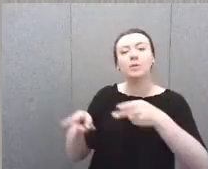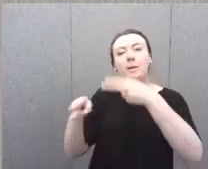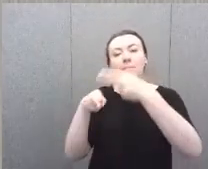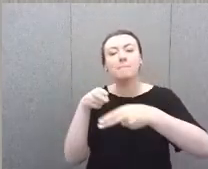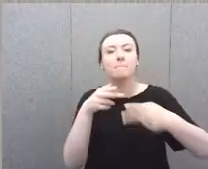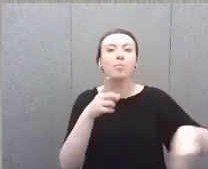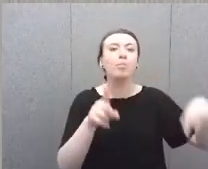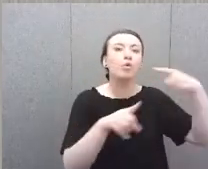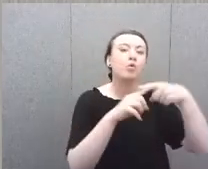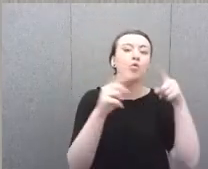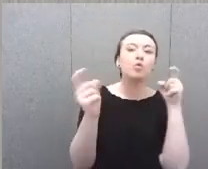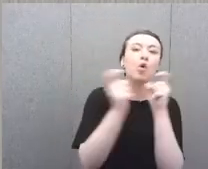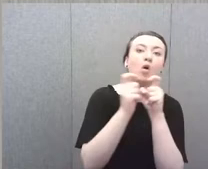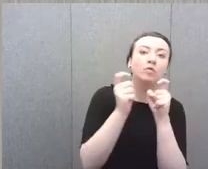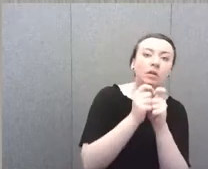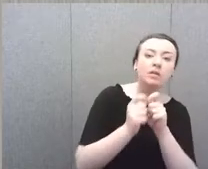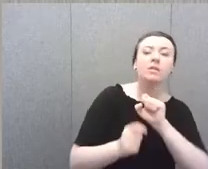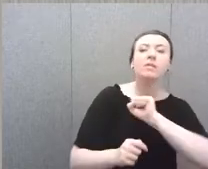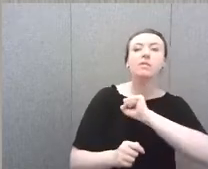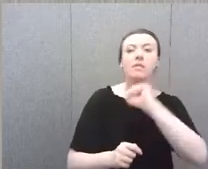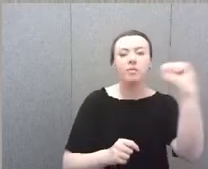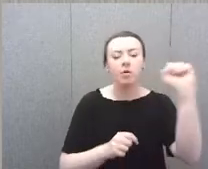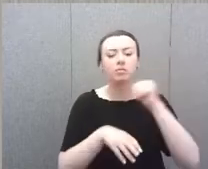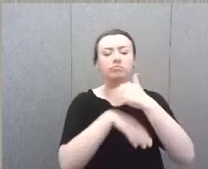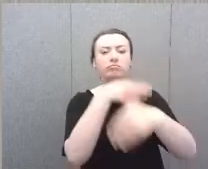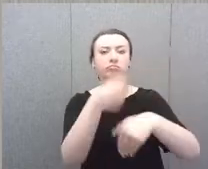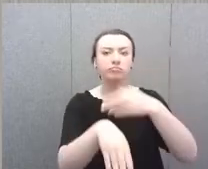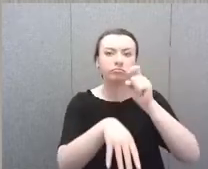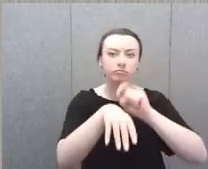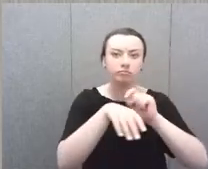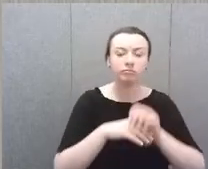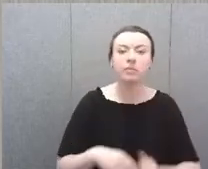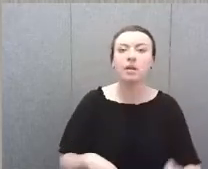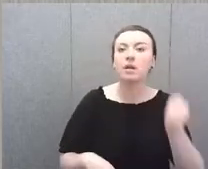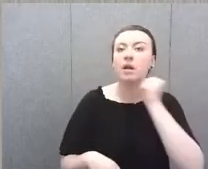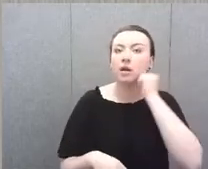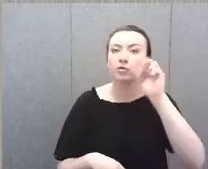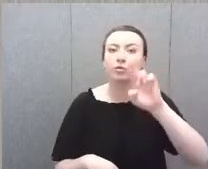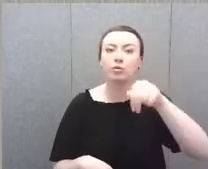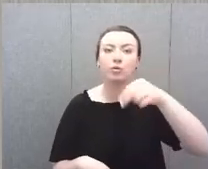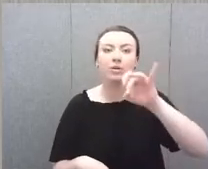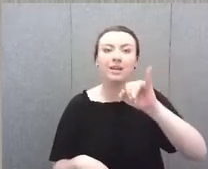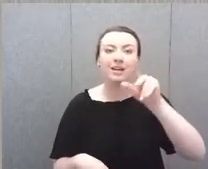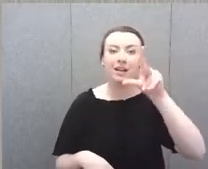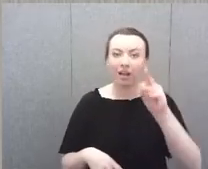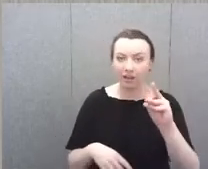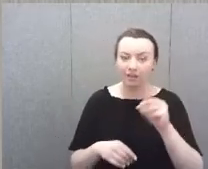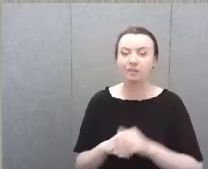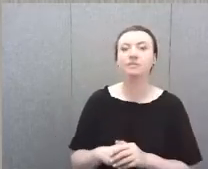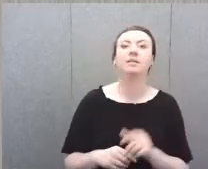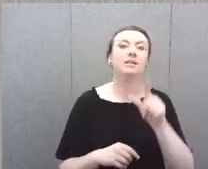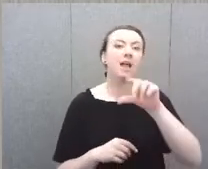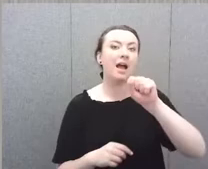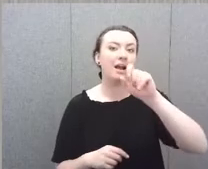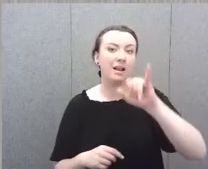права человека были обеспечены при разрешении конфликтов и поддержании мира в